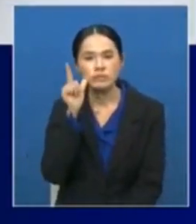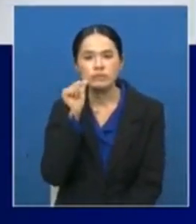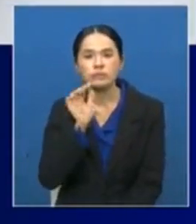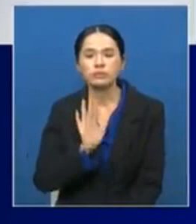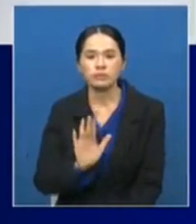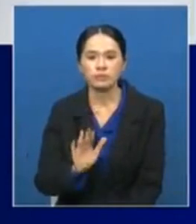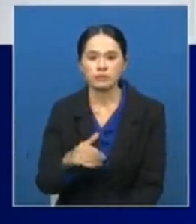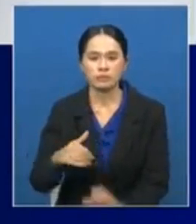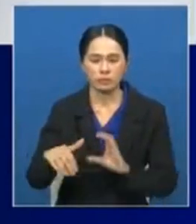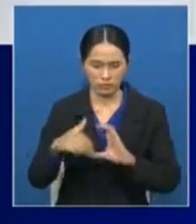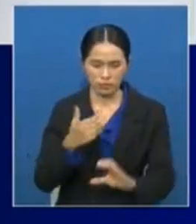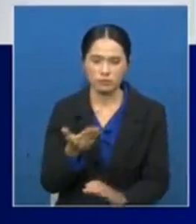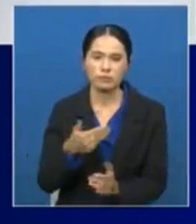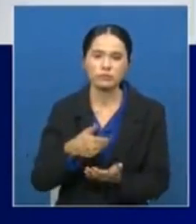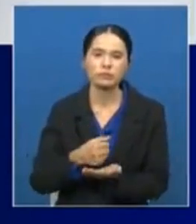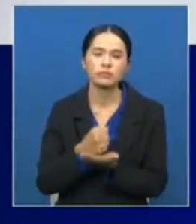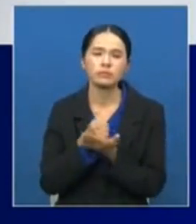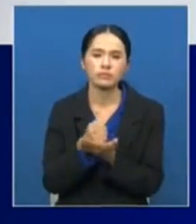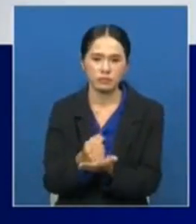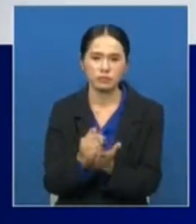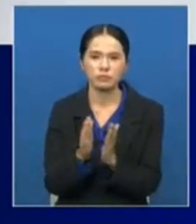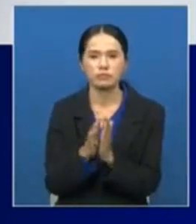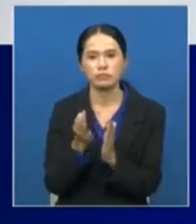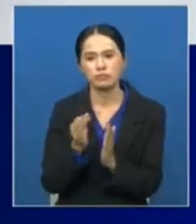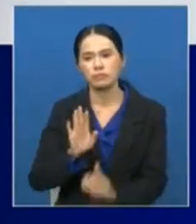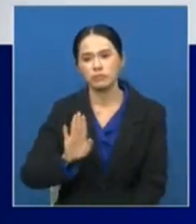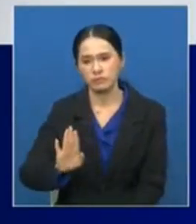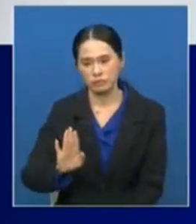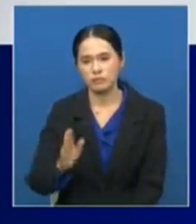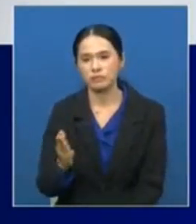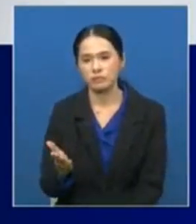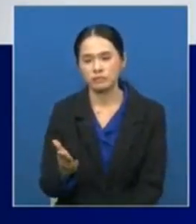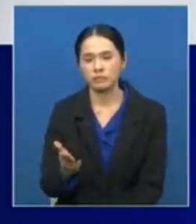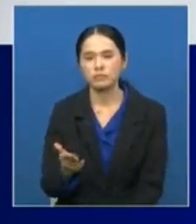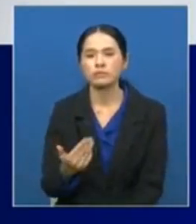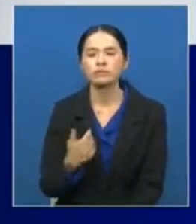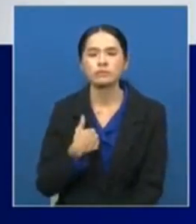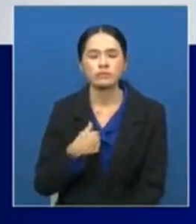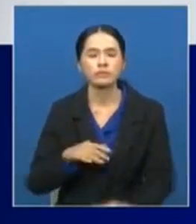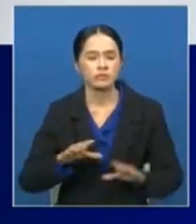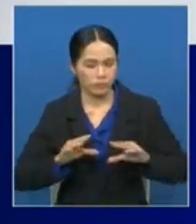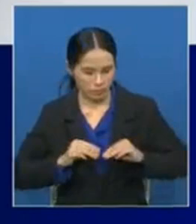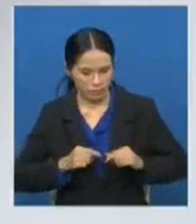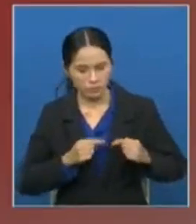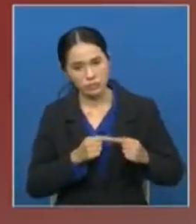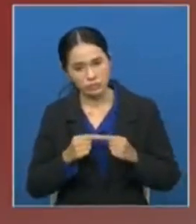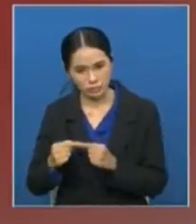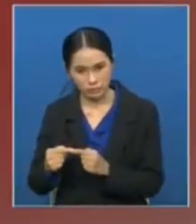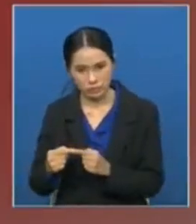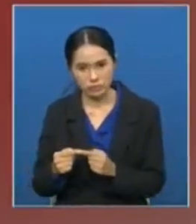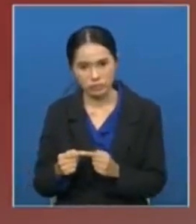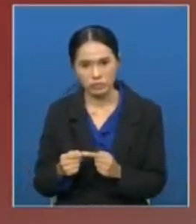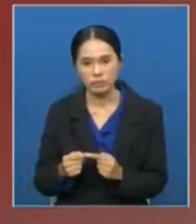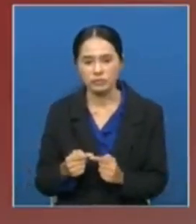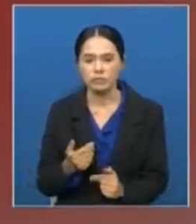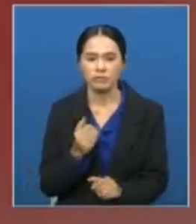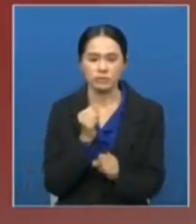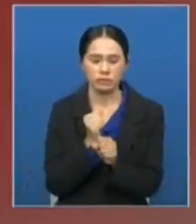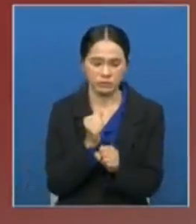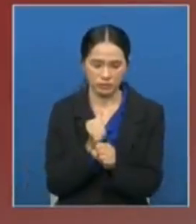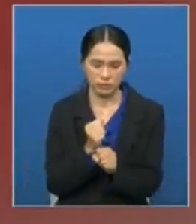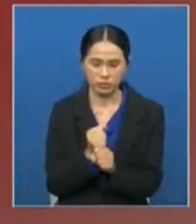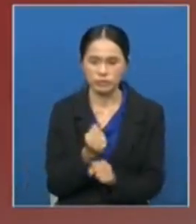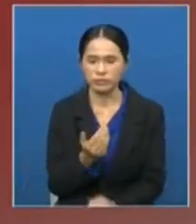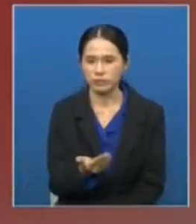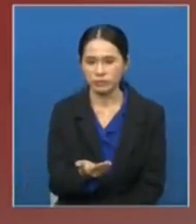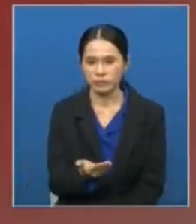ส่งมาขอความช่วยเหลือจากเพจเป็นหนึ่งนะฮะคุณต้นอ้อก็รับเรื่องนี้ต่อแล้วก็เดินหน้าทำงานทันที